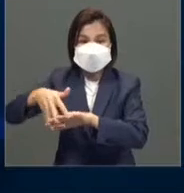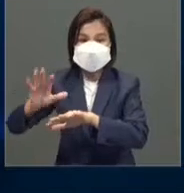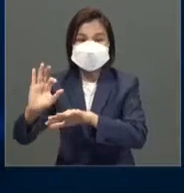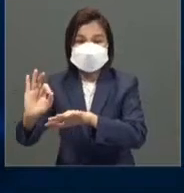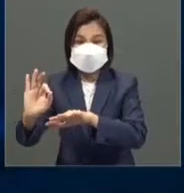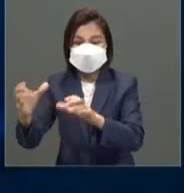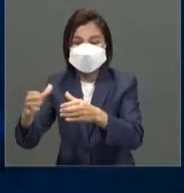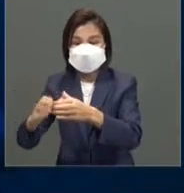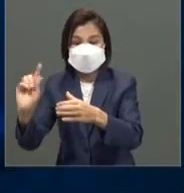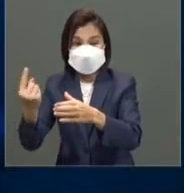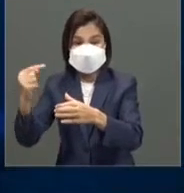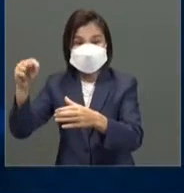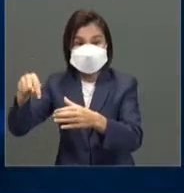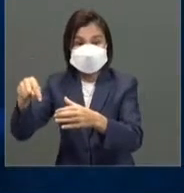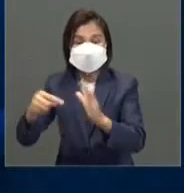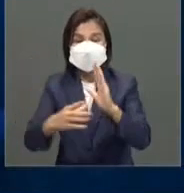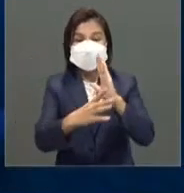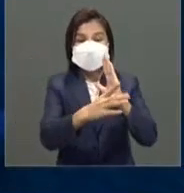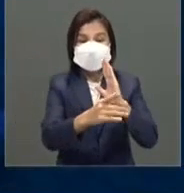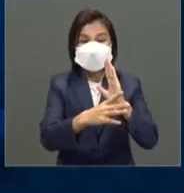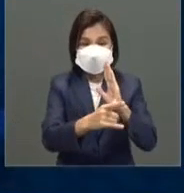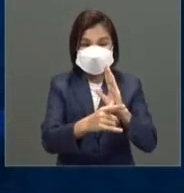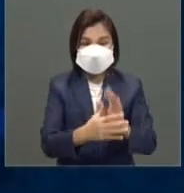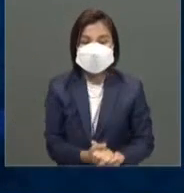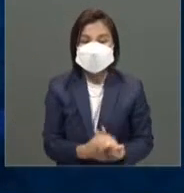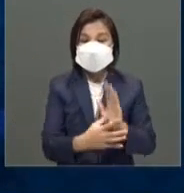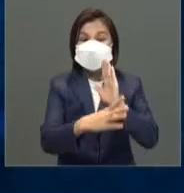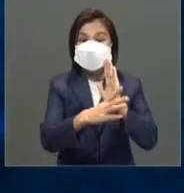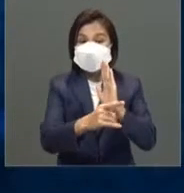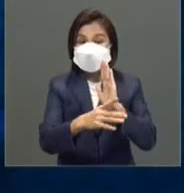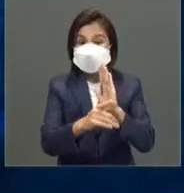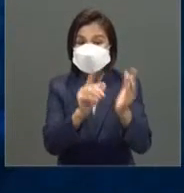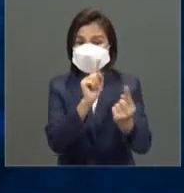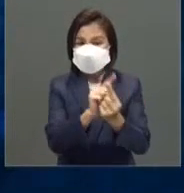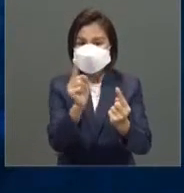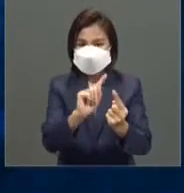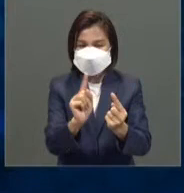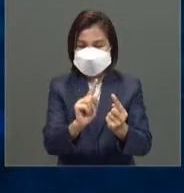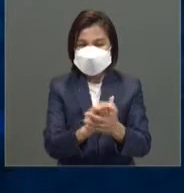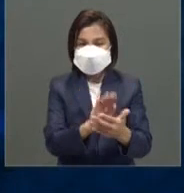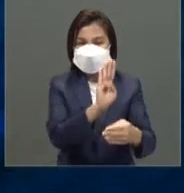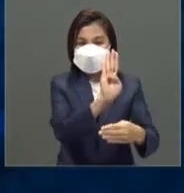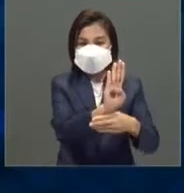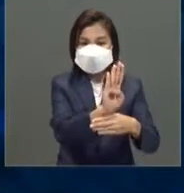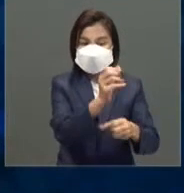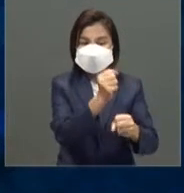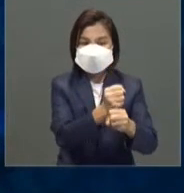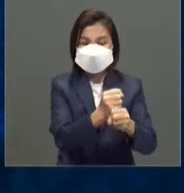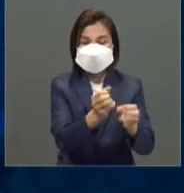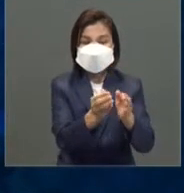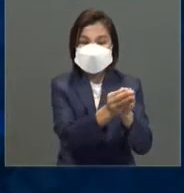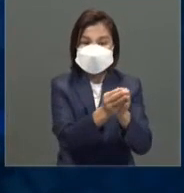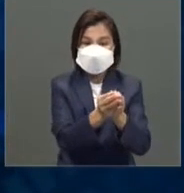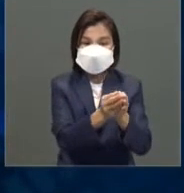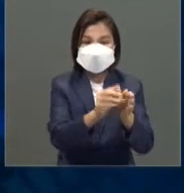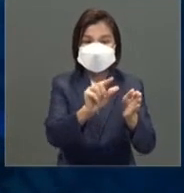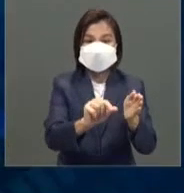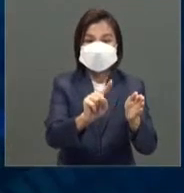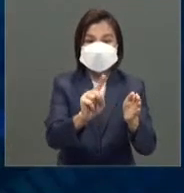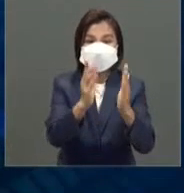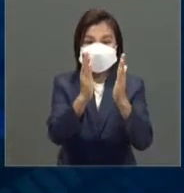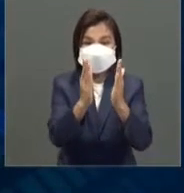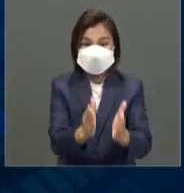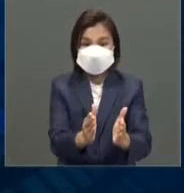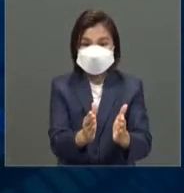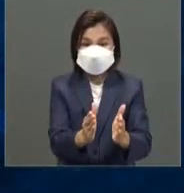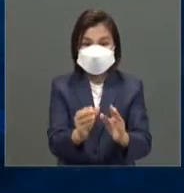ม่ส่วนที่ชลบุรีคือบ้านบึงนะครับพบที่บริษัทผลิตอาหาร21รายนะครับ